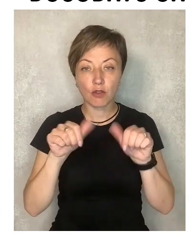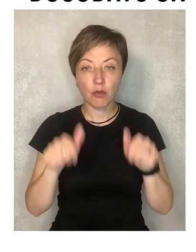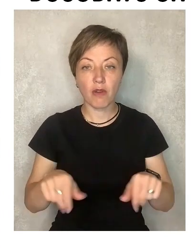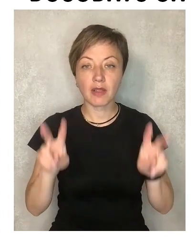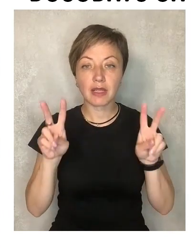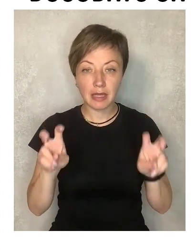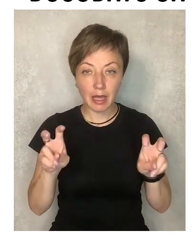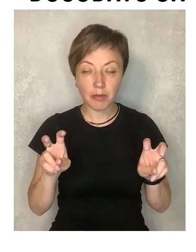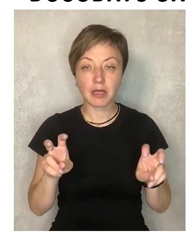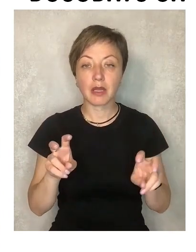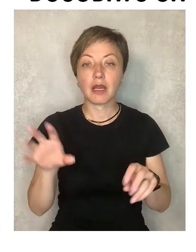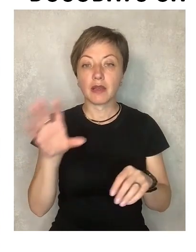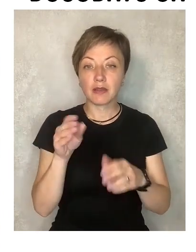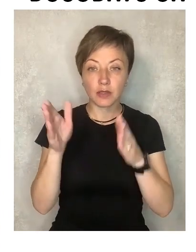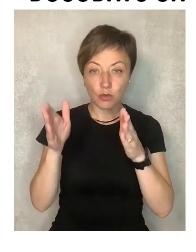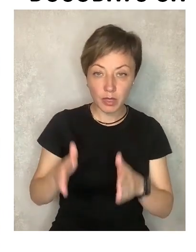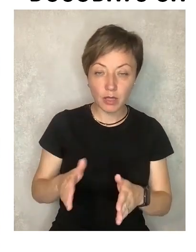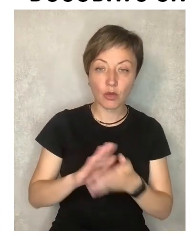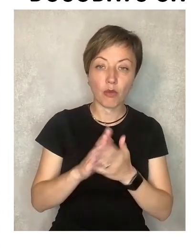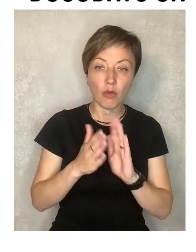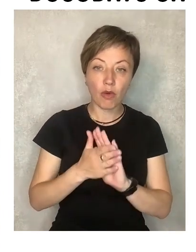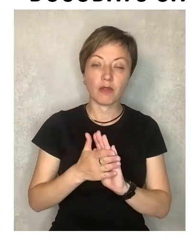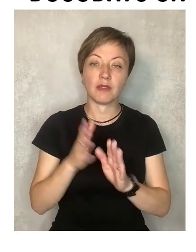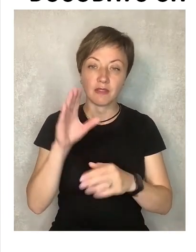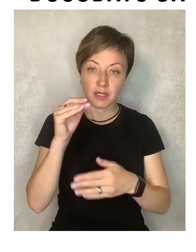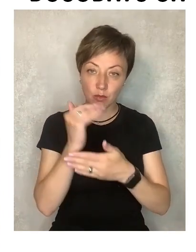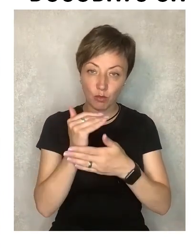тобто все те, ми вже домовились, що у нас є ось ці пункти.